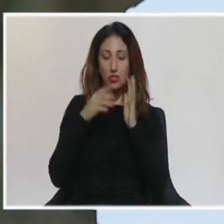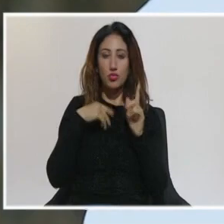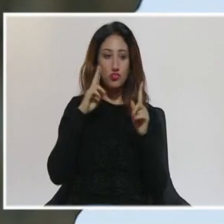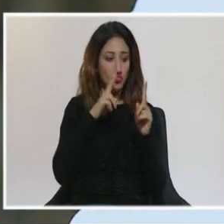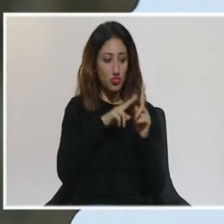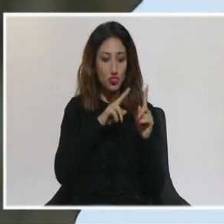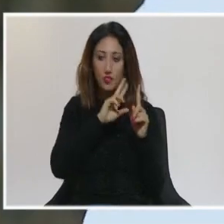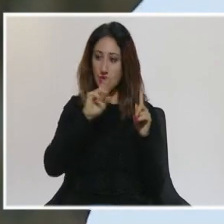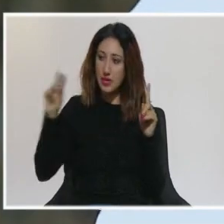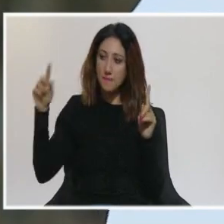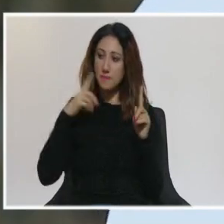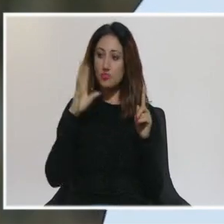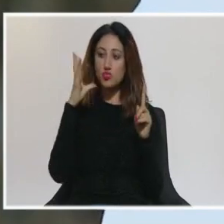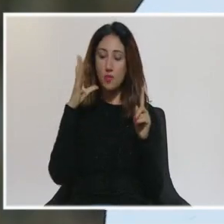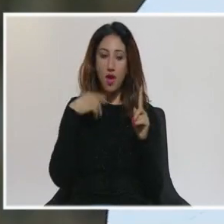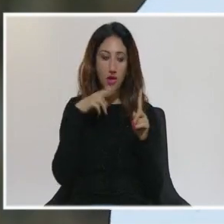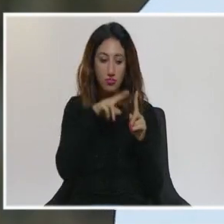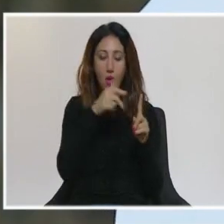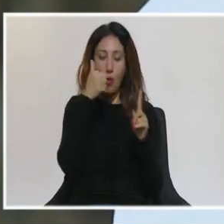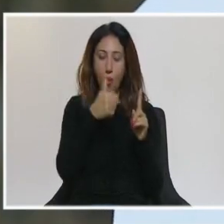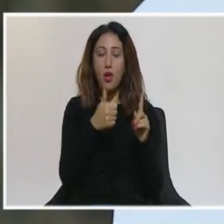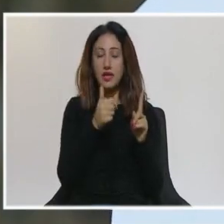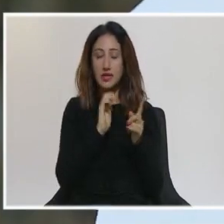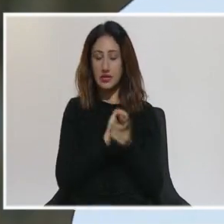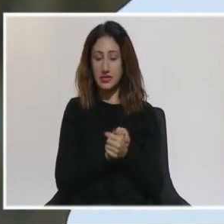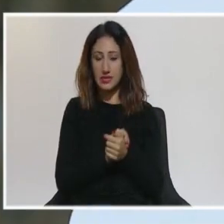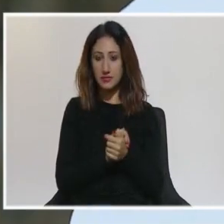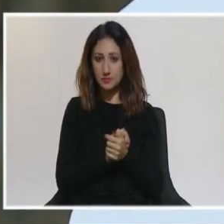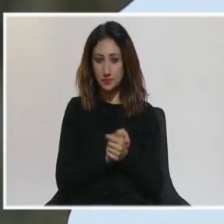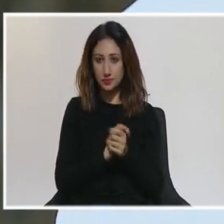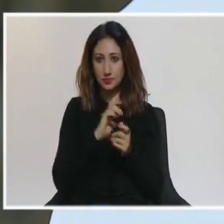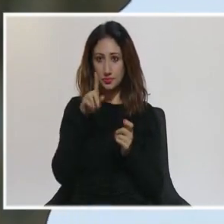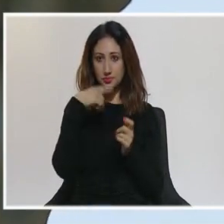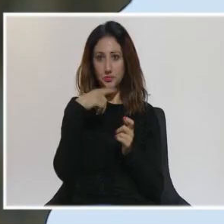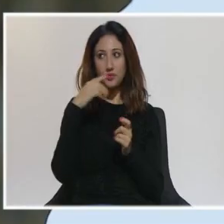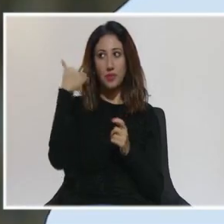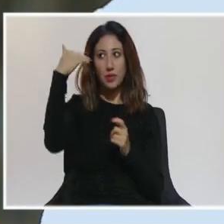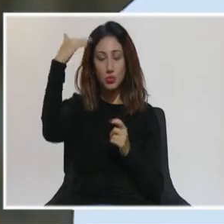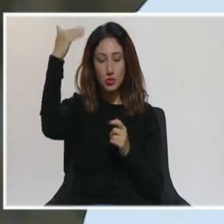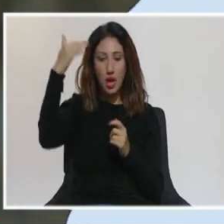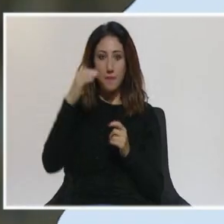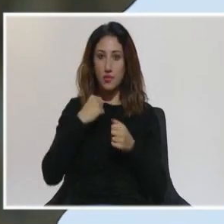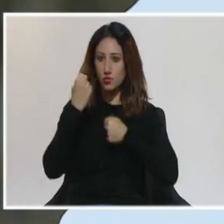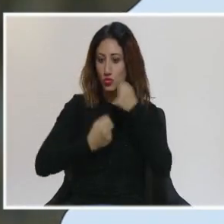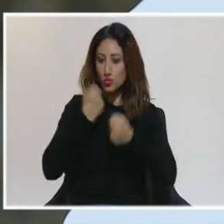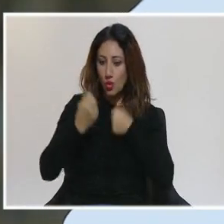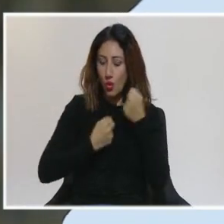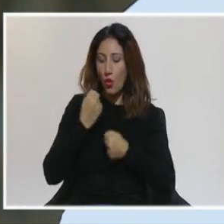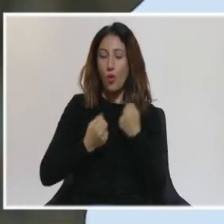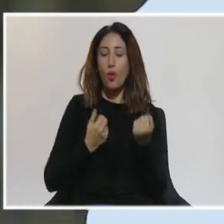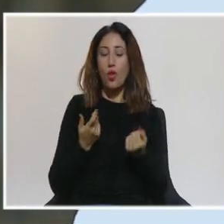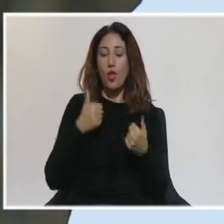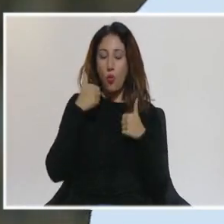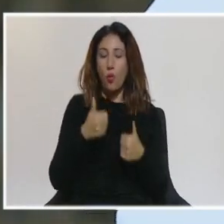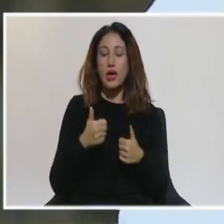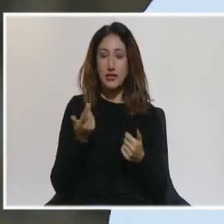دايما ايه اشوف النماذج اللي ايه اللي تدي للشباب الامل. اشتغلوا على نفسكم،